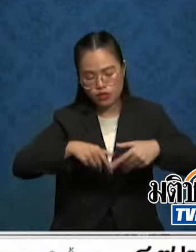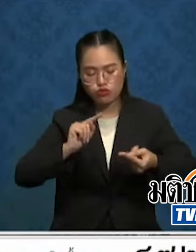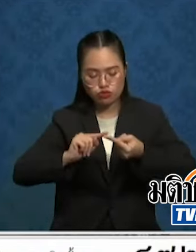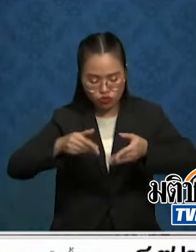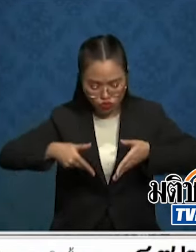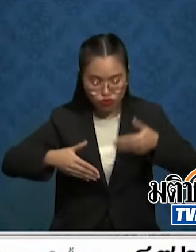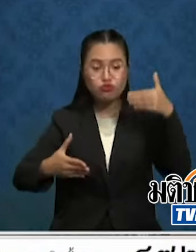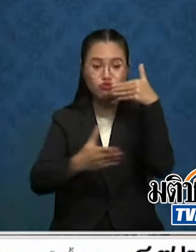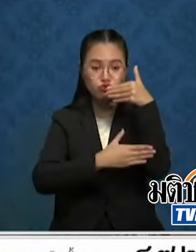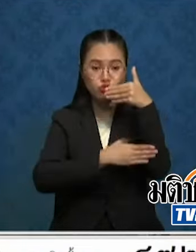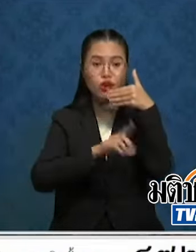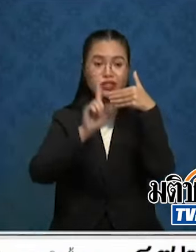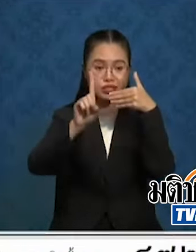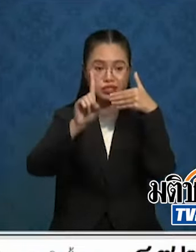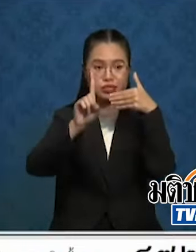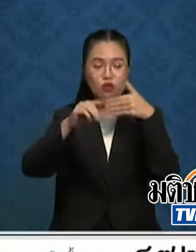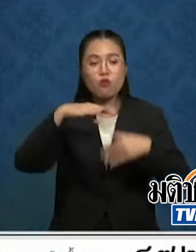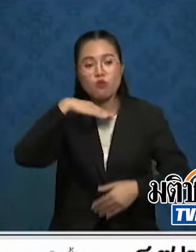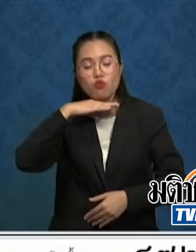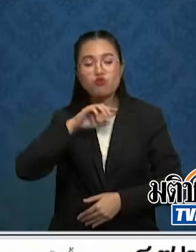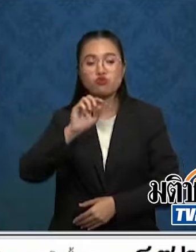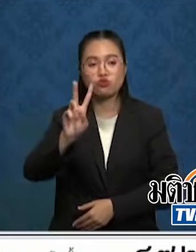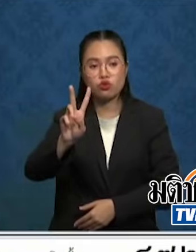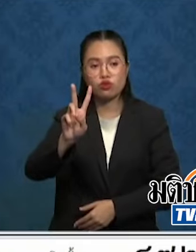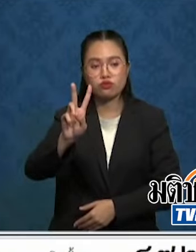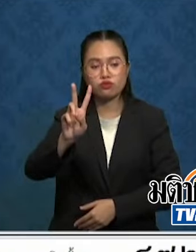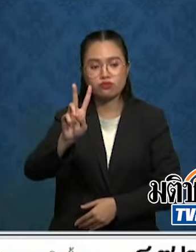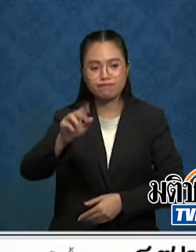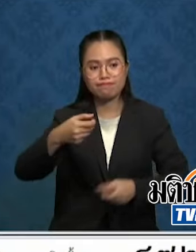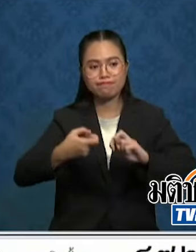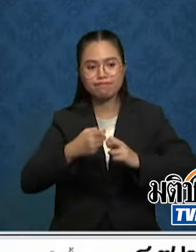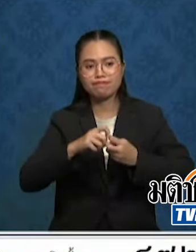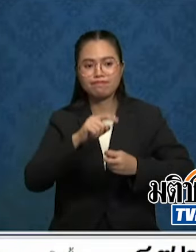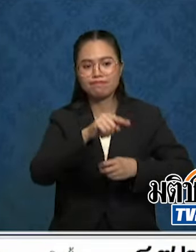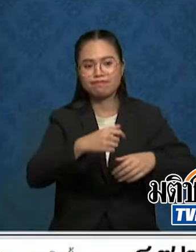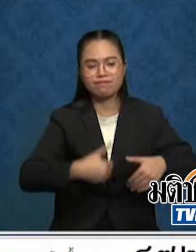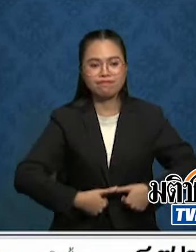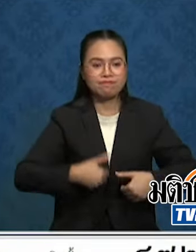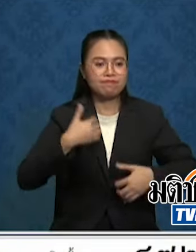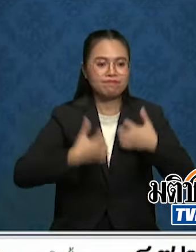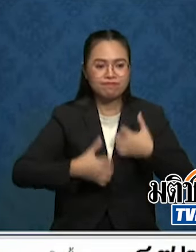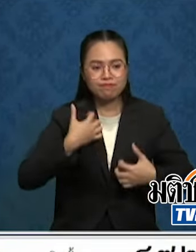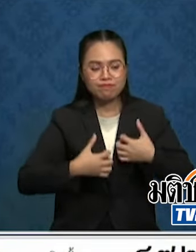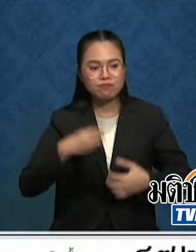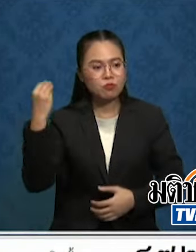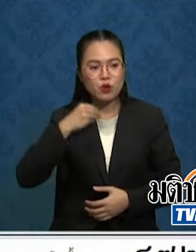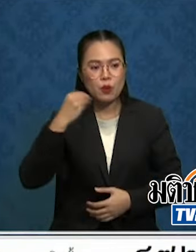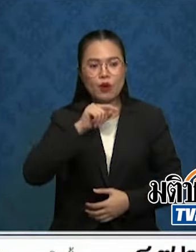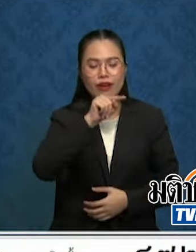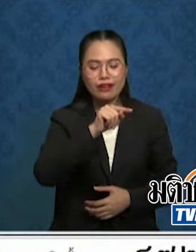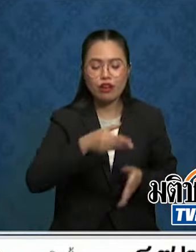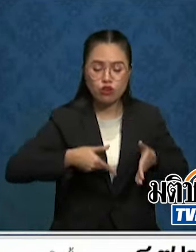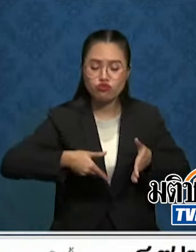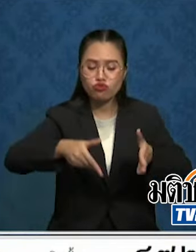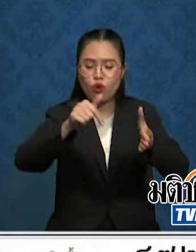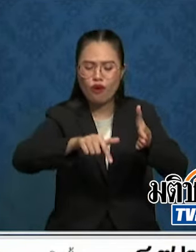าซอย1หมู่2ตำบลบางเพียงได้รับความเดือดร้อนมาหลายปีจากปัญหาน้ำท่วมขังบริเวณในซอย